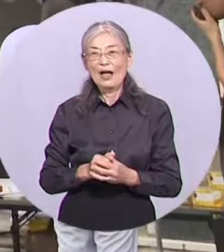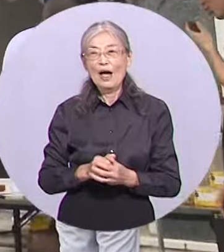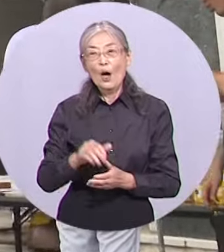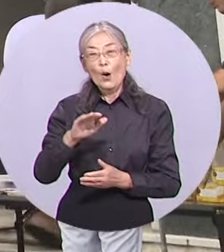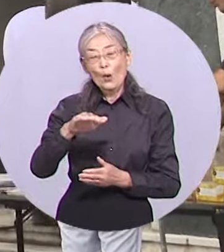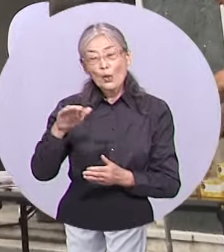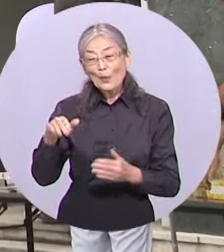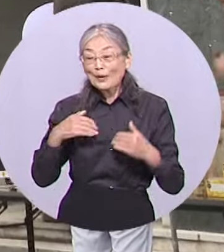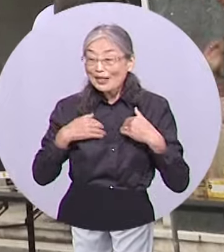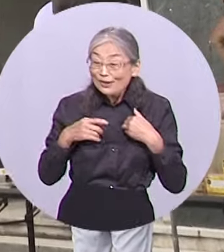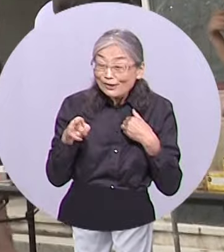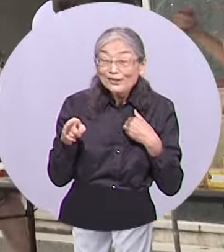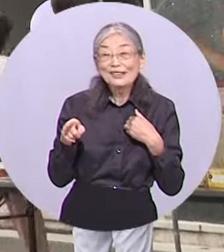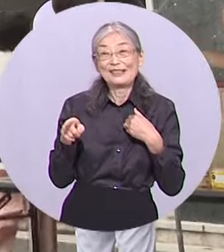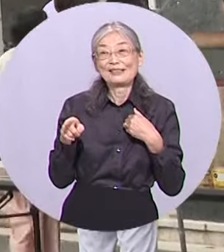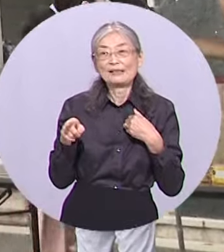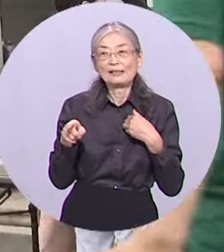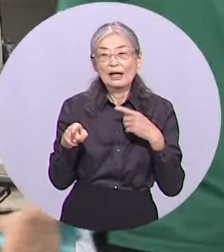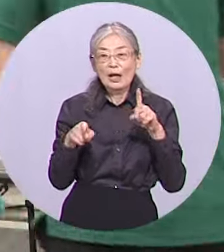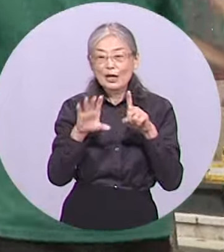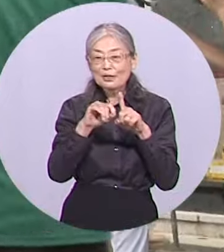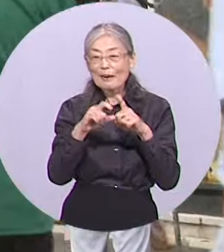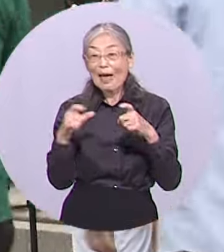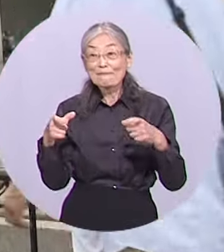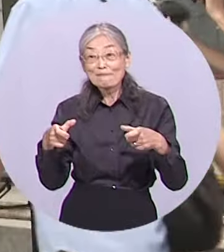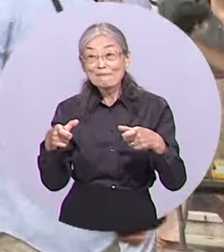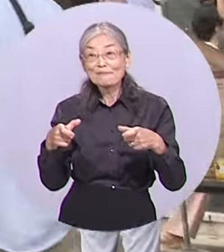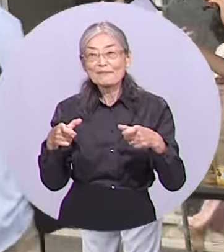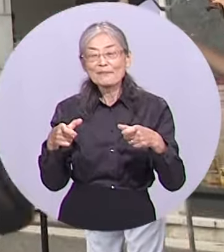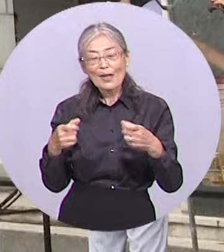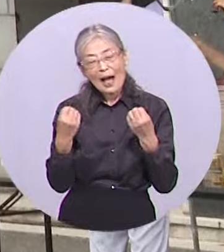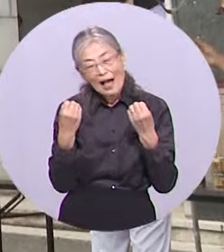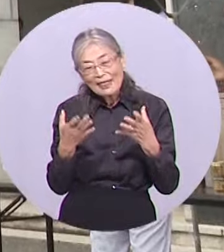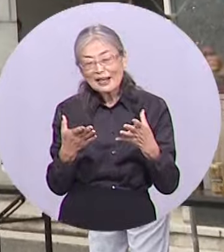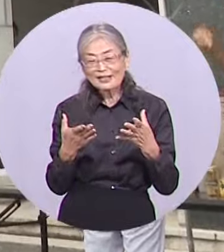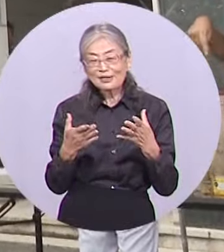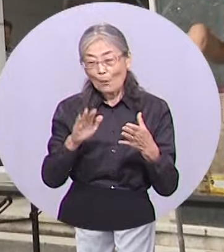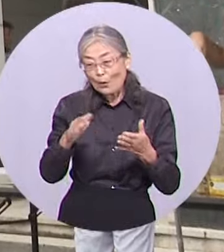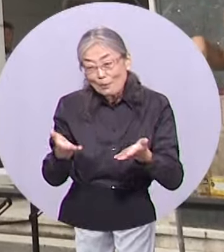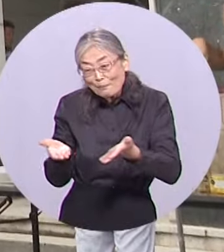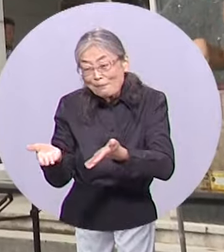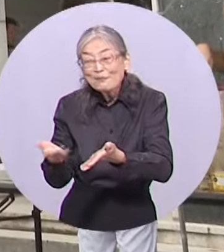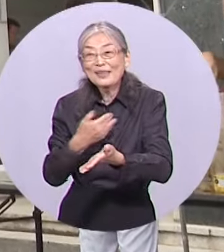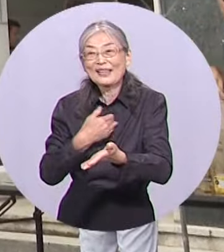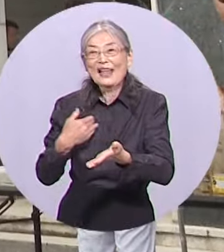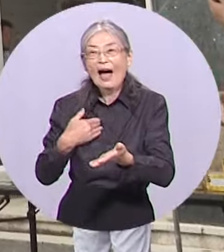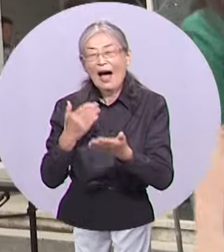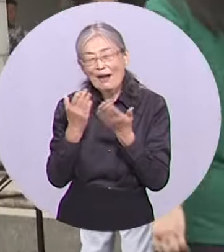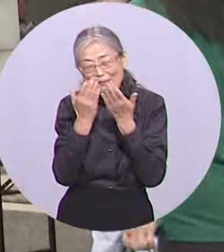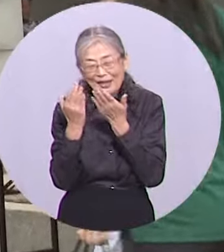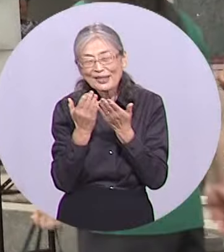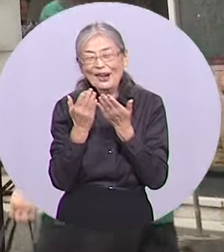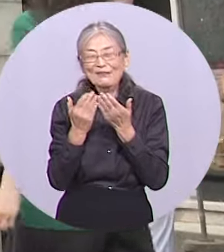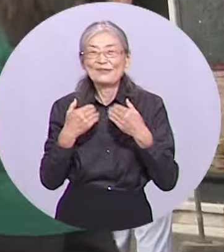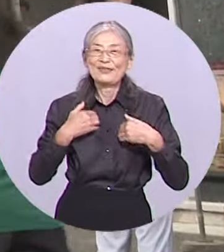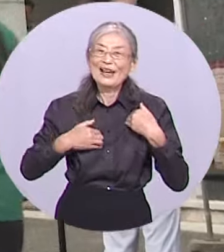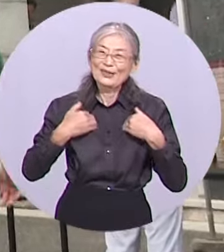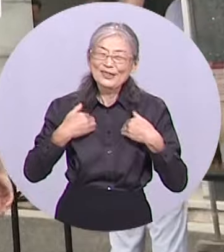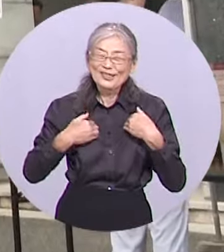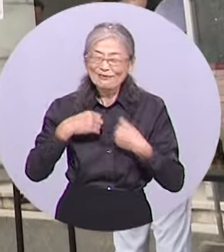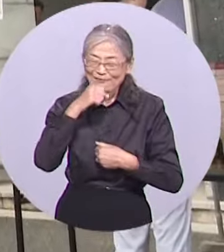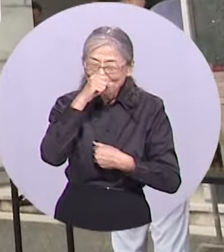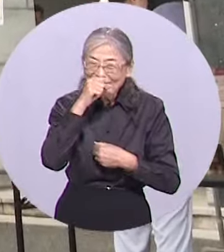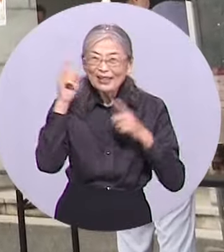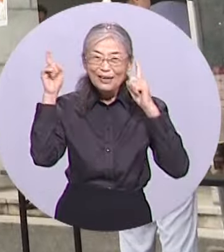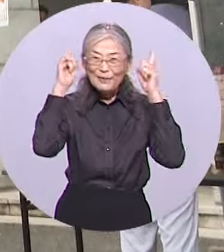子どもたちも喜んで、ちょっと一万円札 この新しいものも見せることができて、勉強にもなるし楽しいし、いいイベントだ